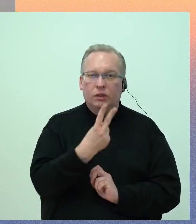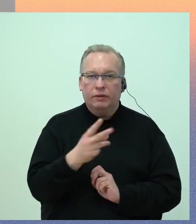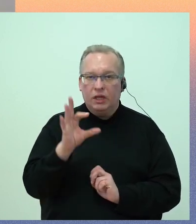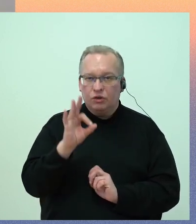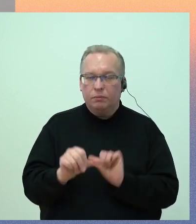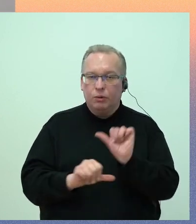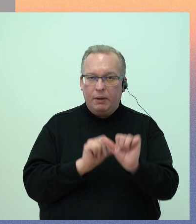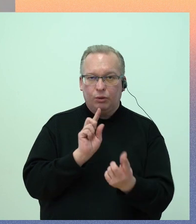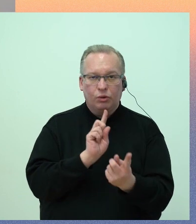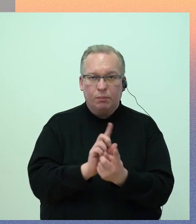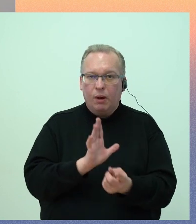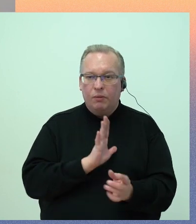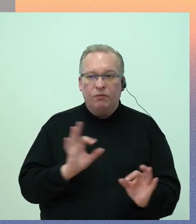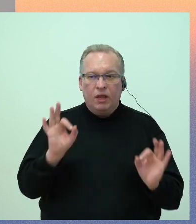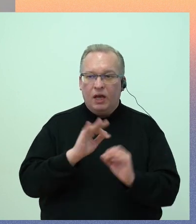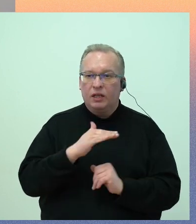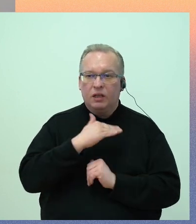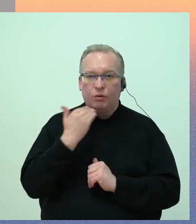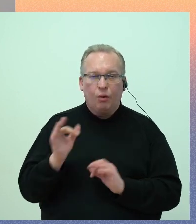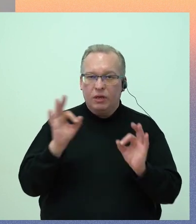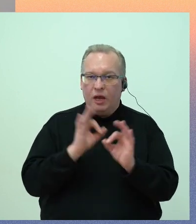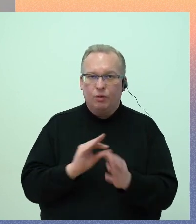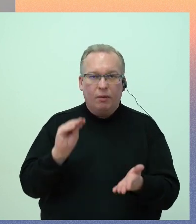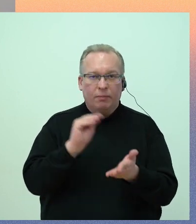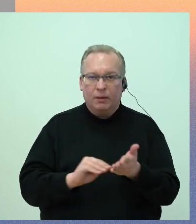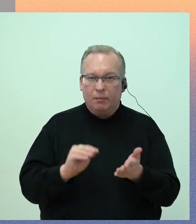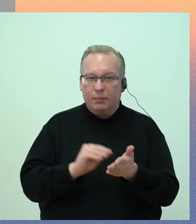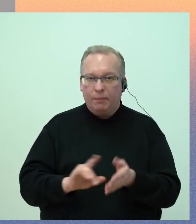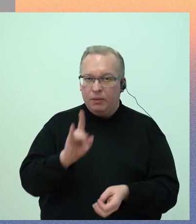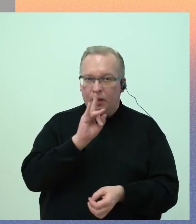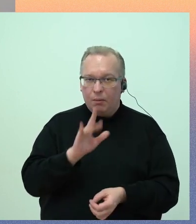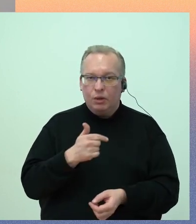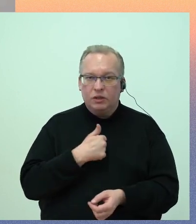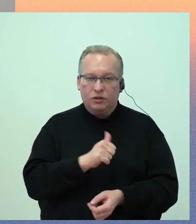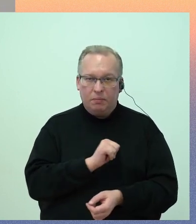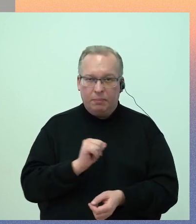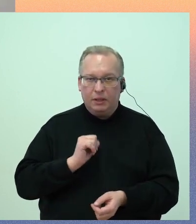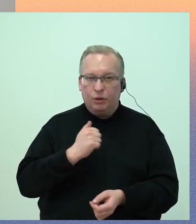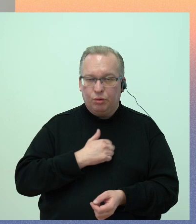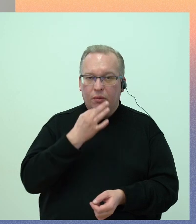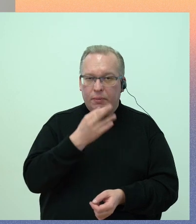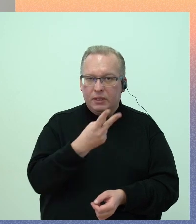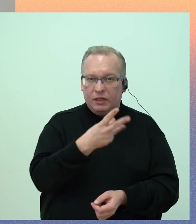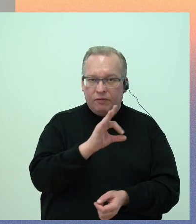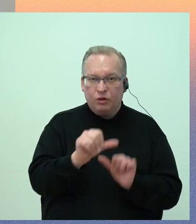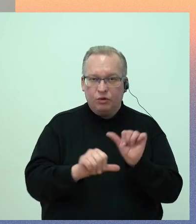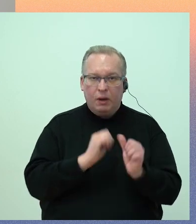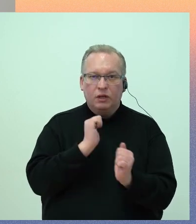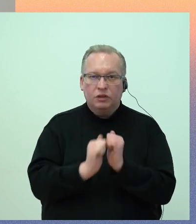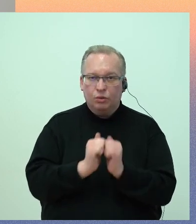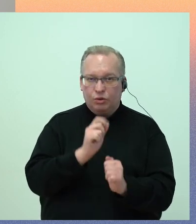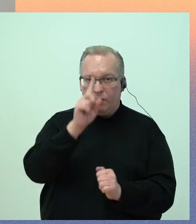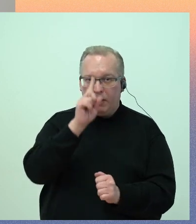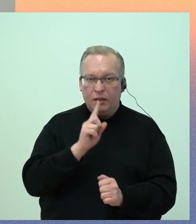2020 susitikimą, kai buvo sakoma, niekada daugiau, niekada nepasikartos. Aš pati turiu pasakyti, kad 20 metais sausio